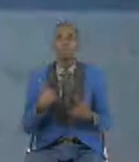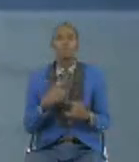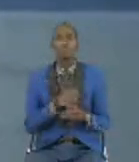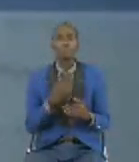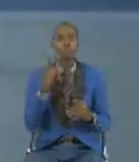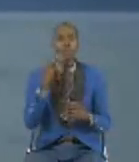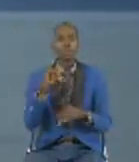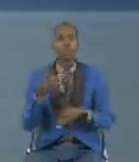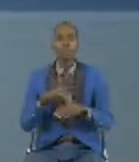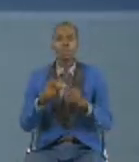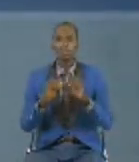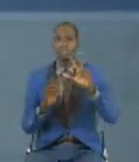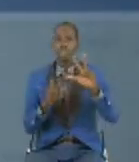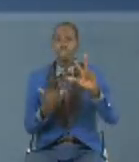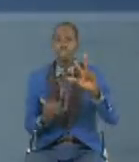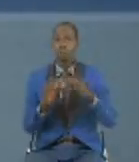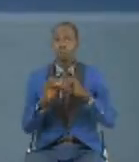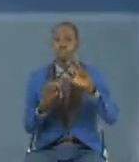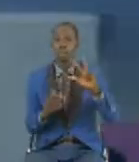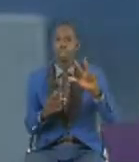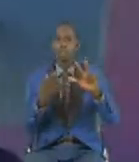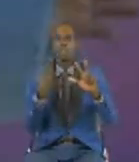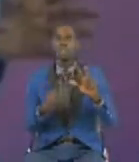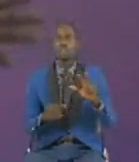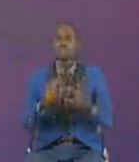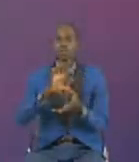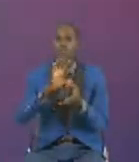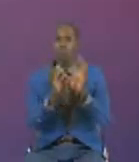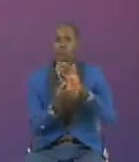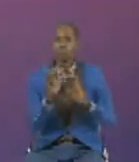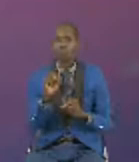Le troisième sous-élément, les conversions